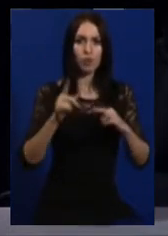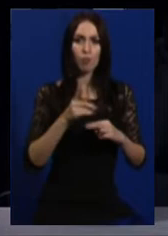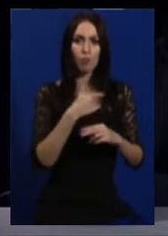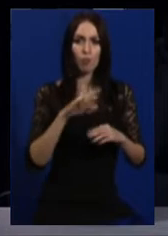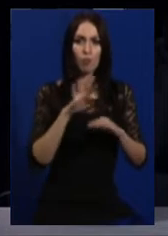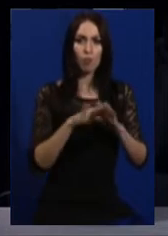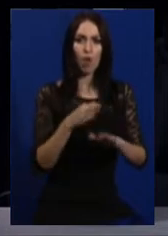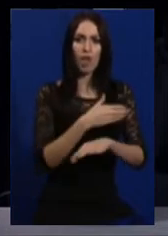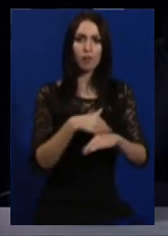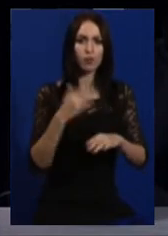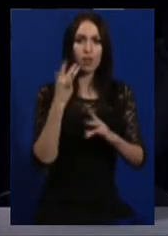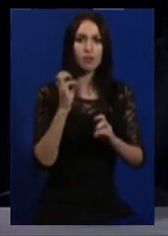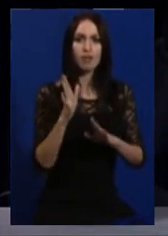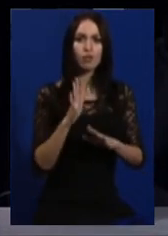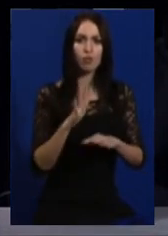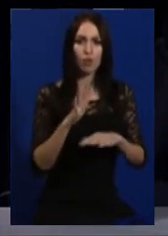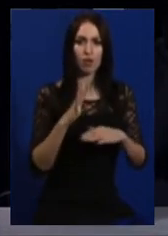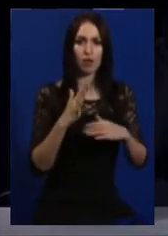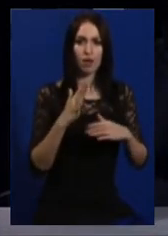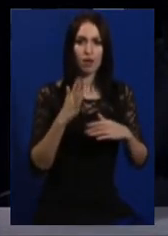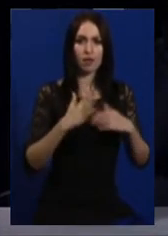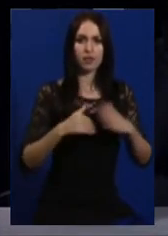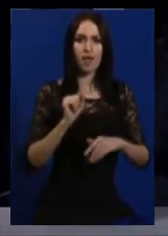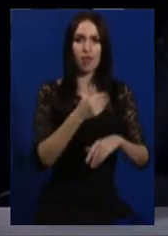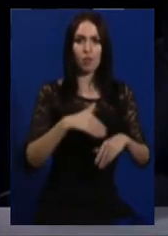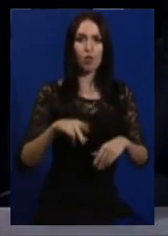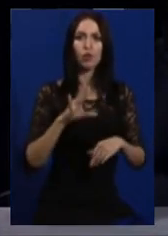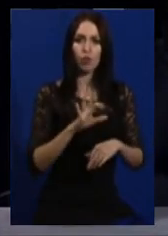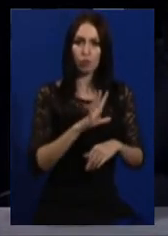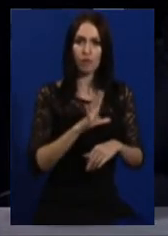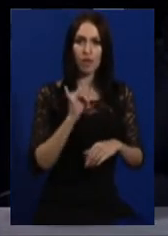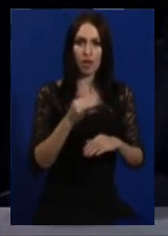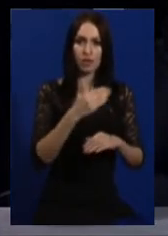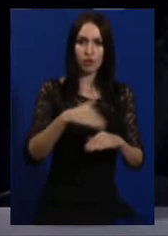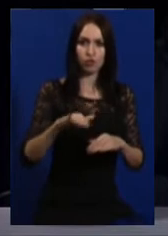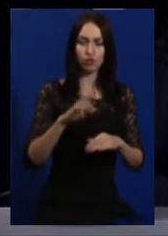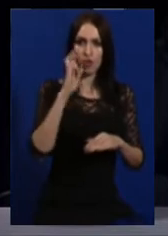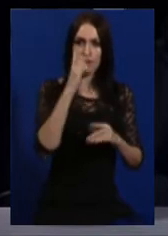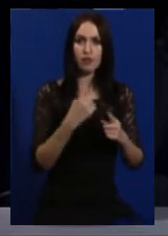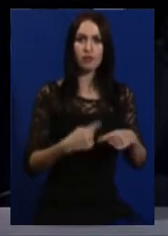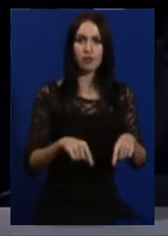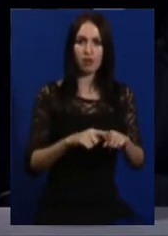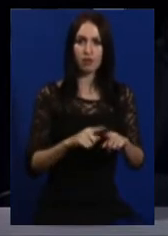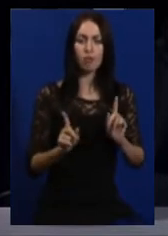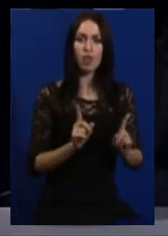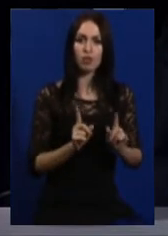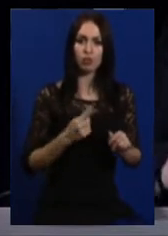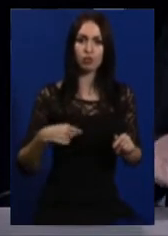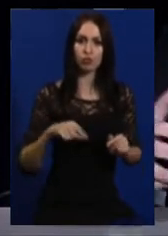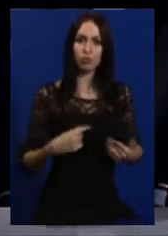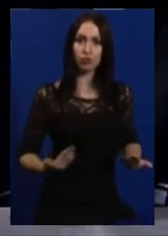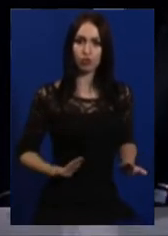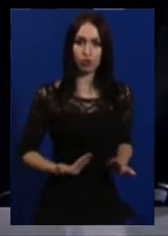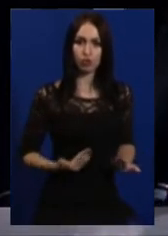понимаем не только лишение части тела для решения части страны потому что вы жили вот